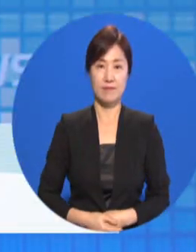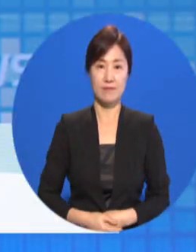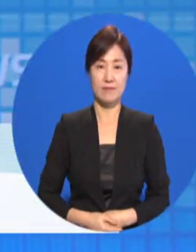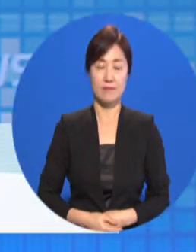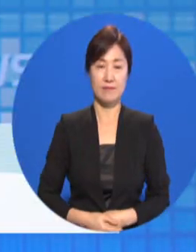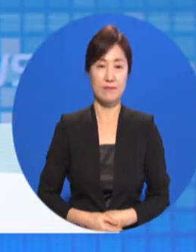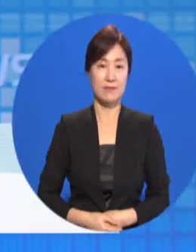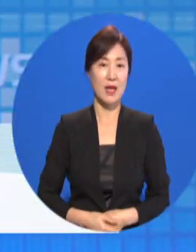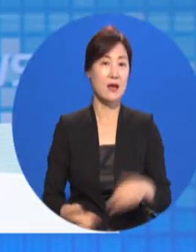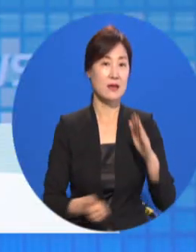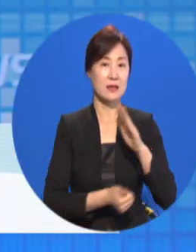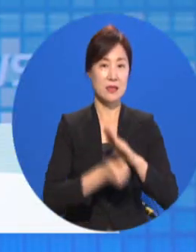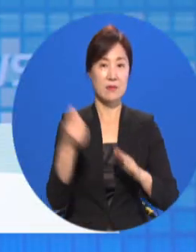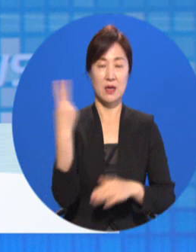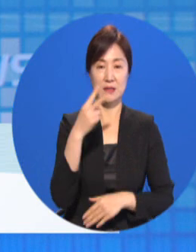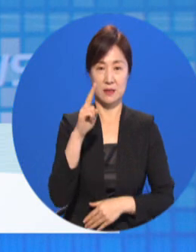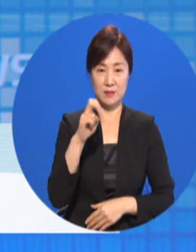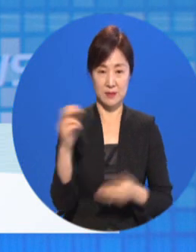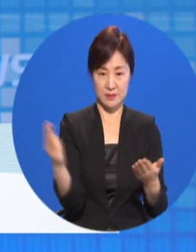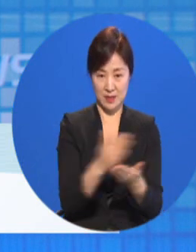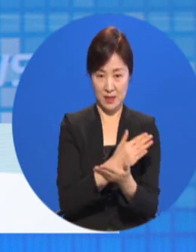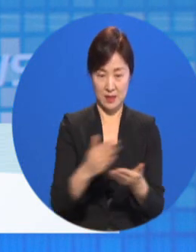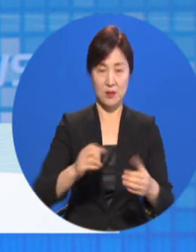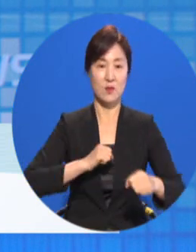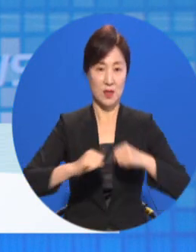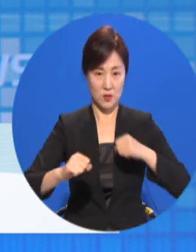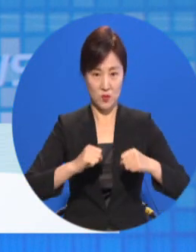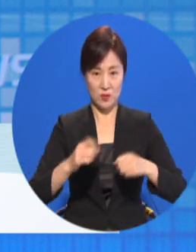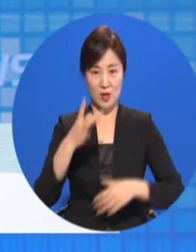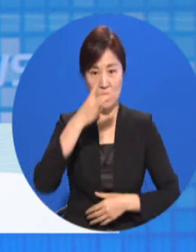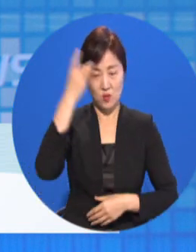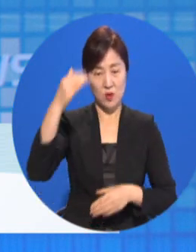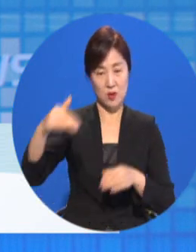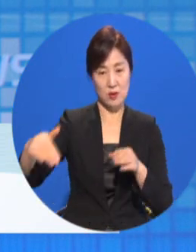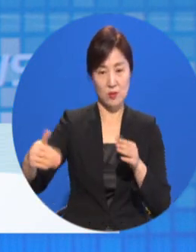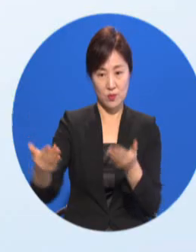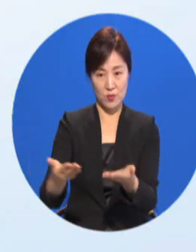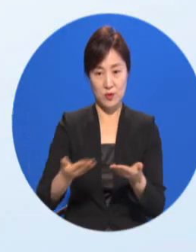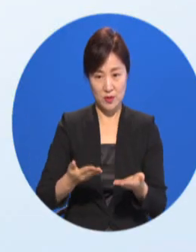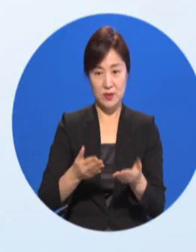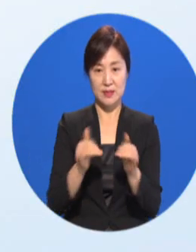계속해서 희망 2020 나눔 캠페인의 성금을 보내주신 분들입니다